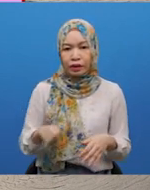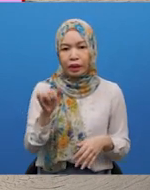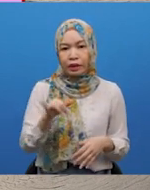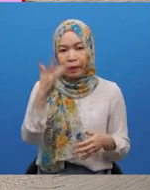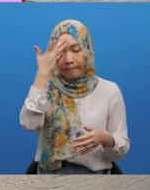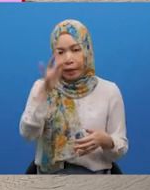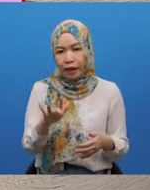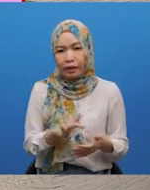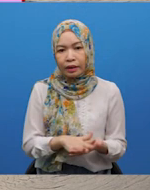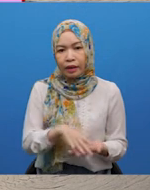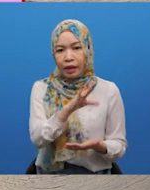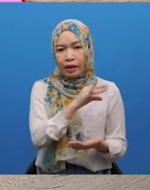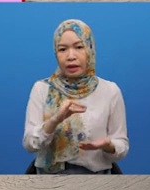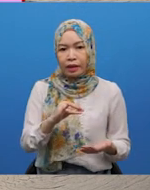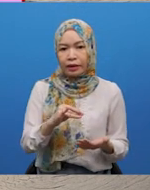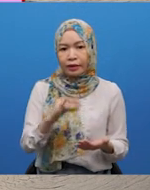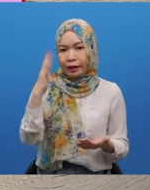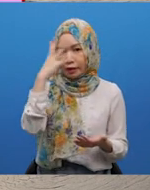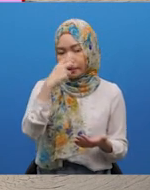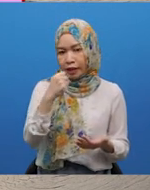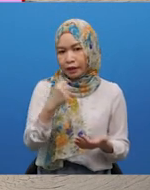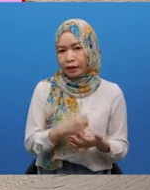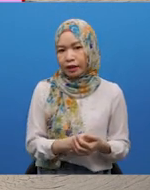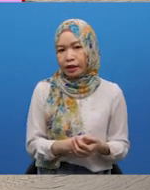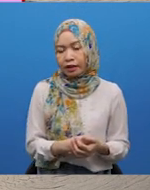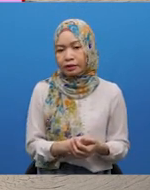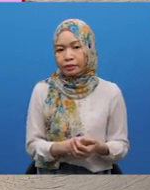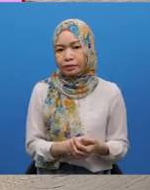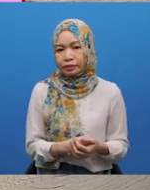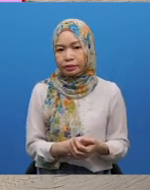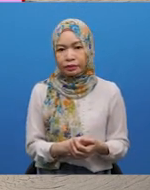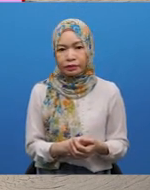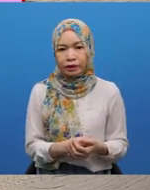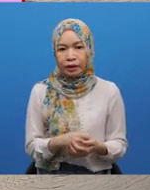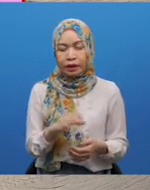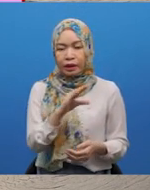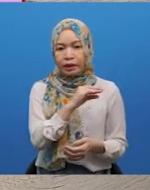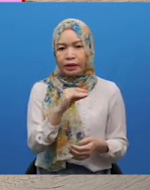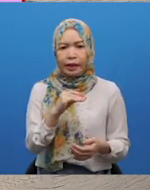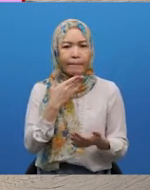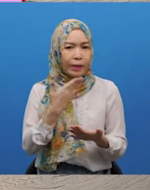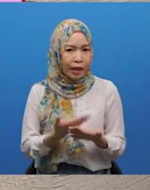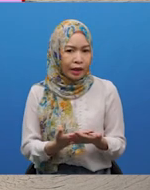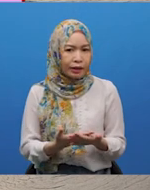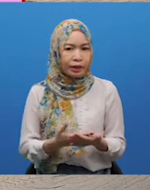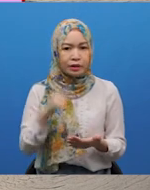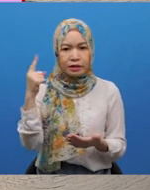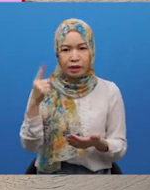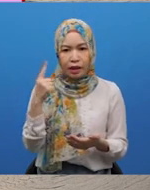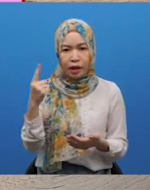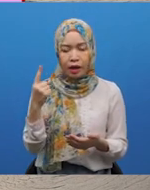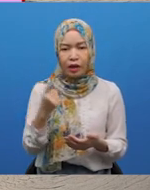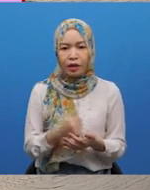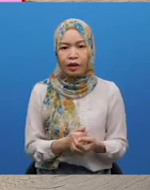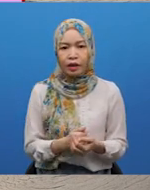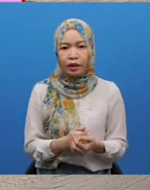dan pekerti yang mulia. Baginda sentiasa melayani rakyat, para perantau dan